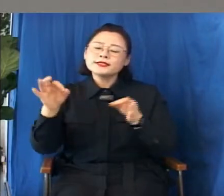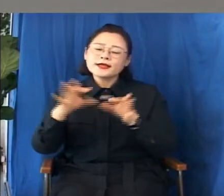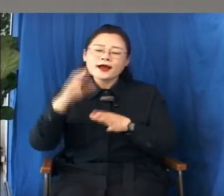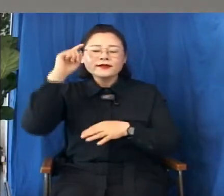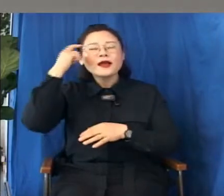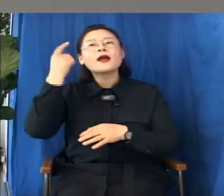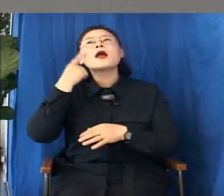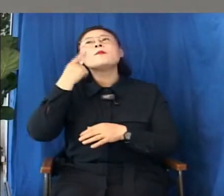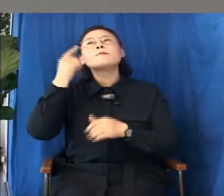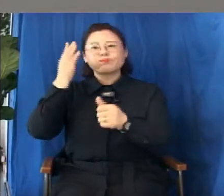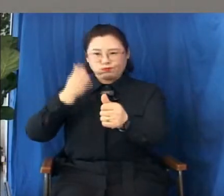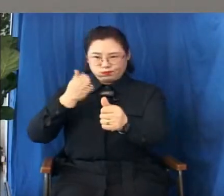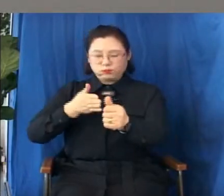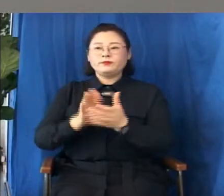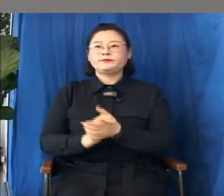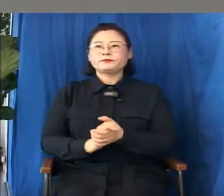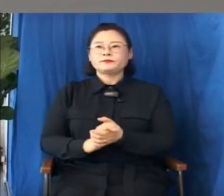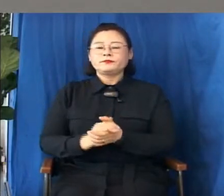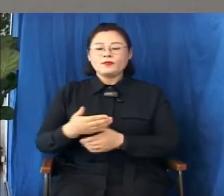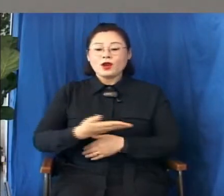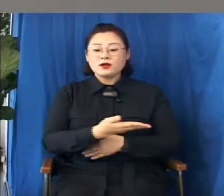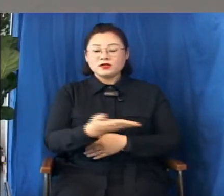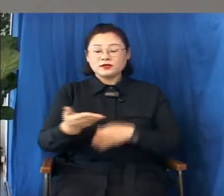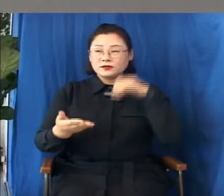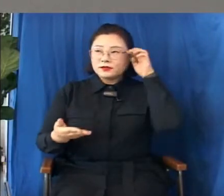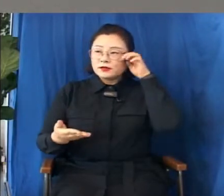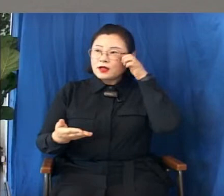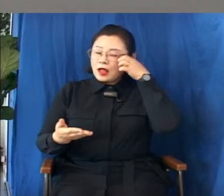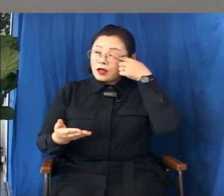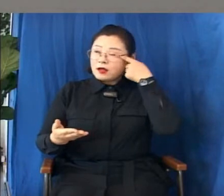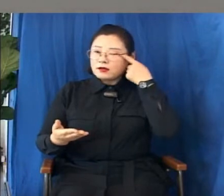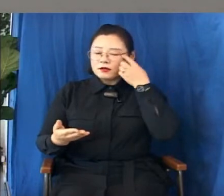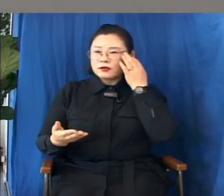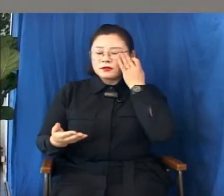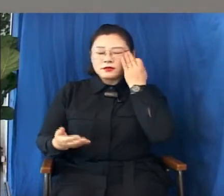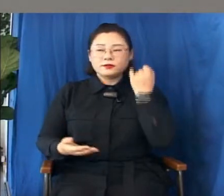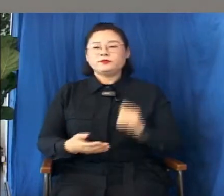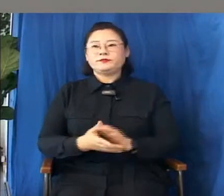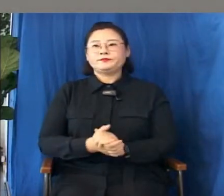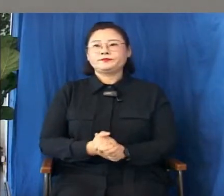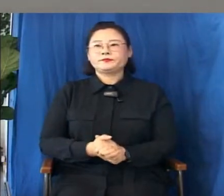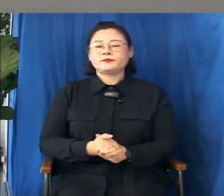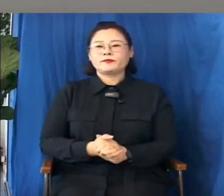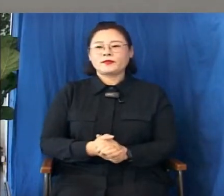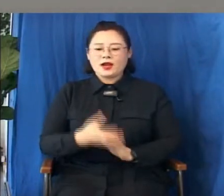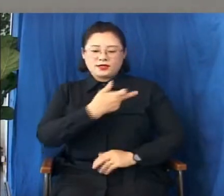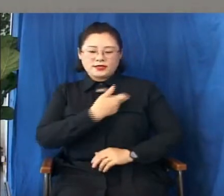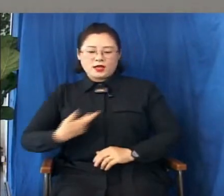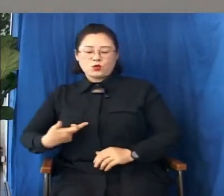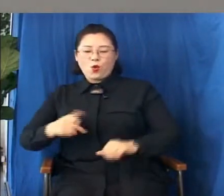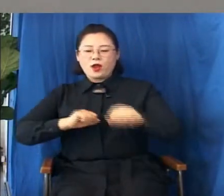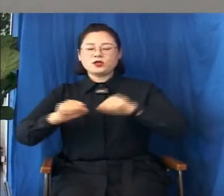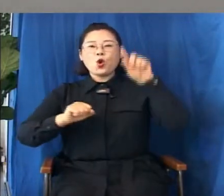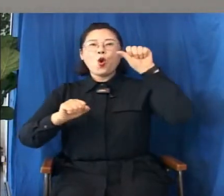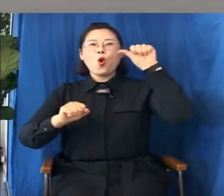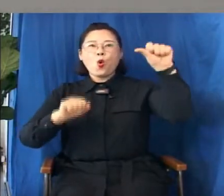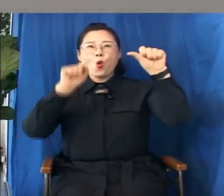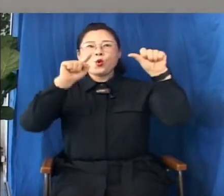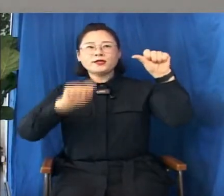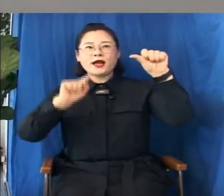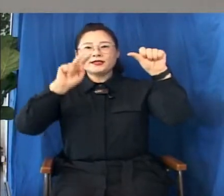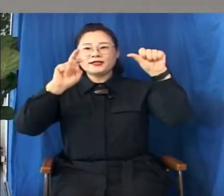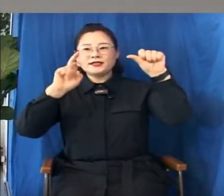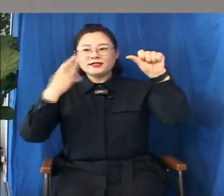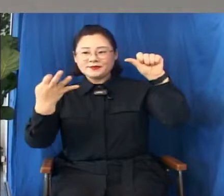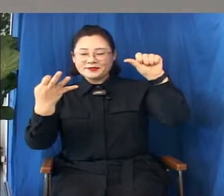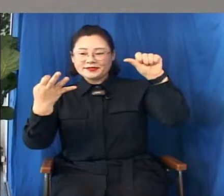합니다. 그들이 질투의 눈이 멀어가는 그 과정이 사도행전 5장 14절 21절에 있는데 우리